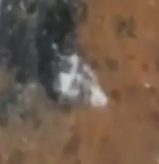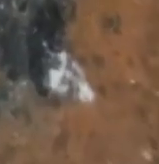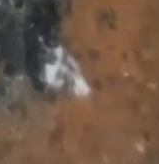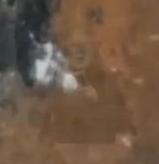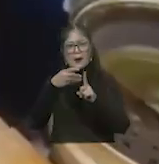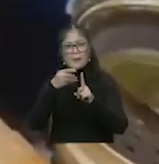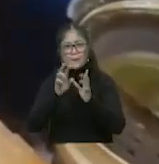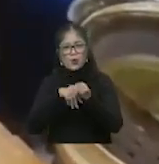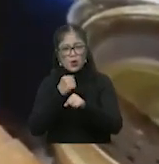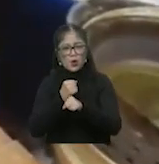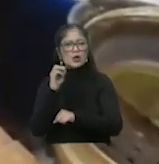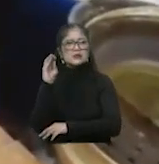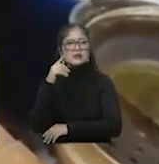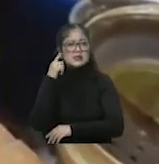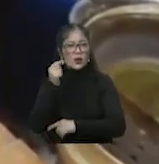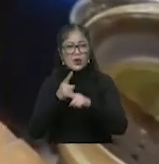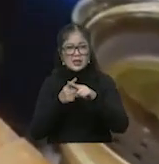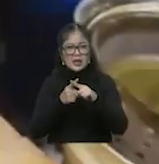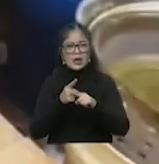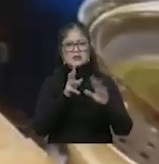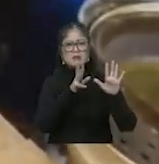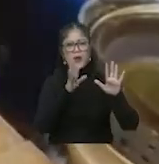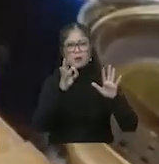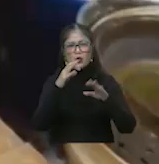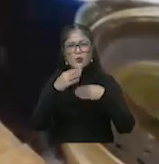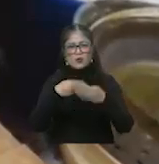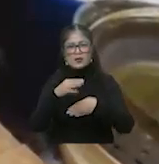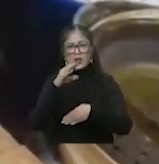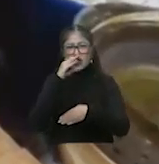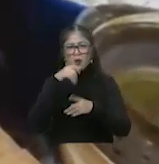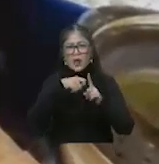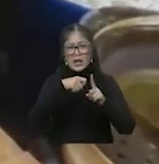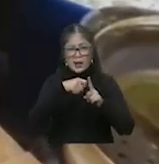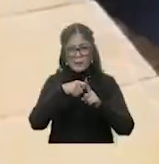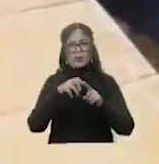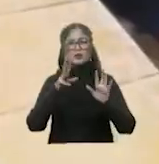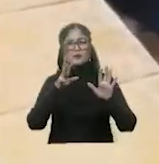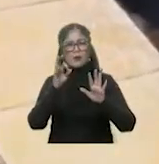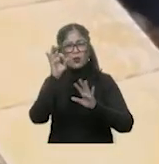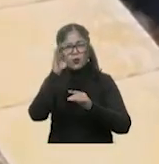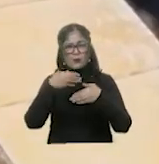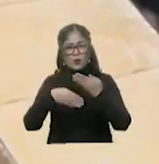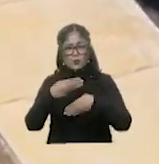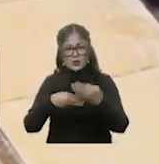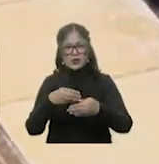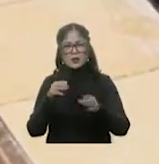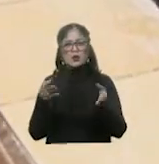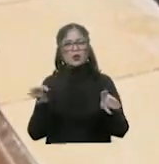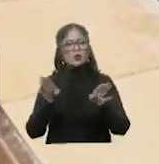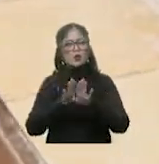90% produsen tahu di desa kalikabong ini 20 produsen tahu di antaranya memilih untuk menutup